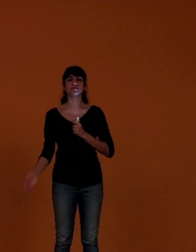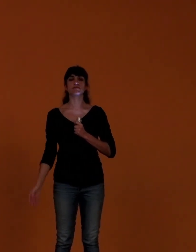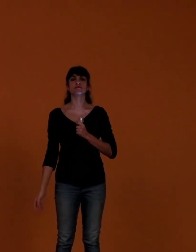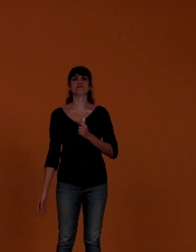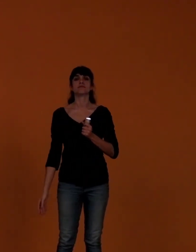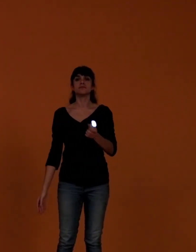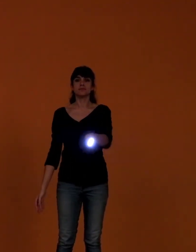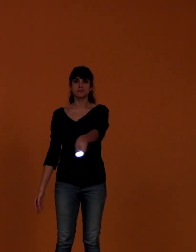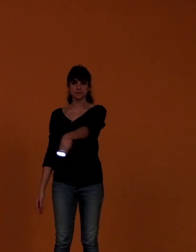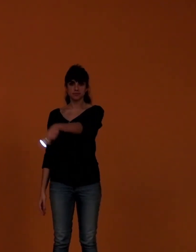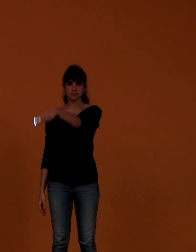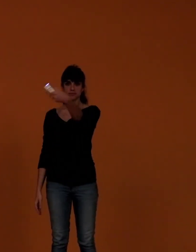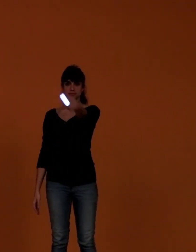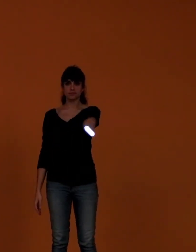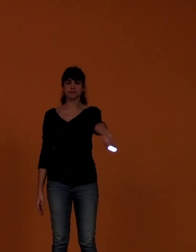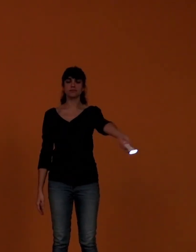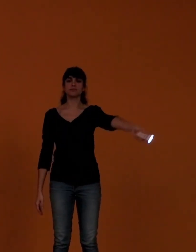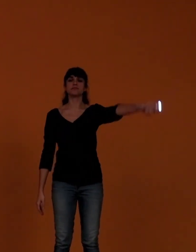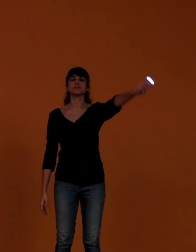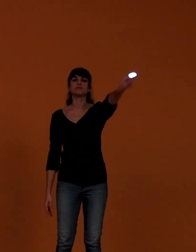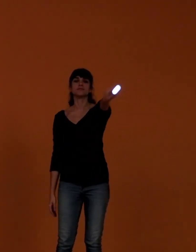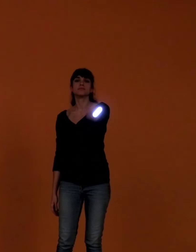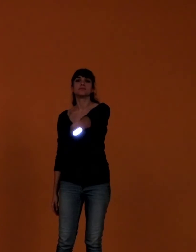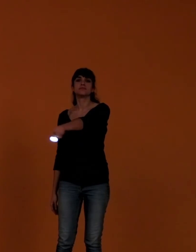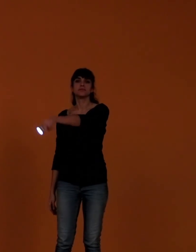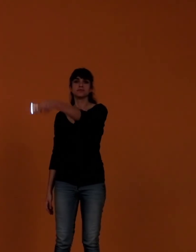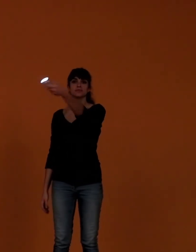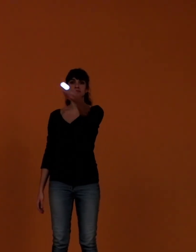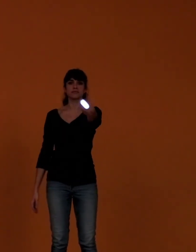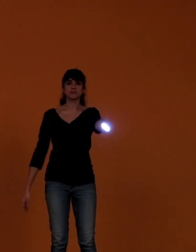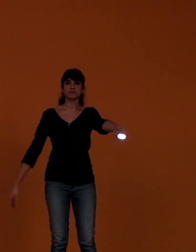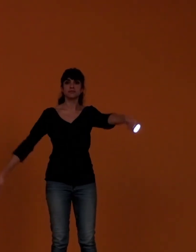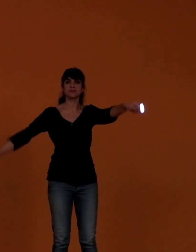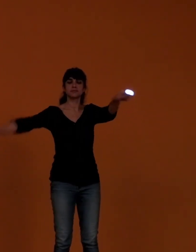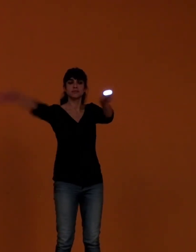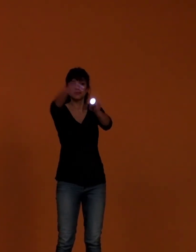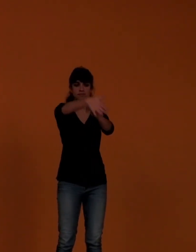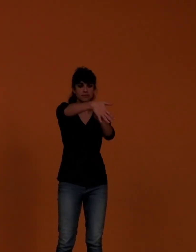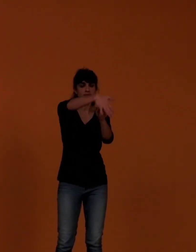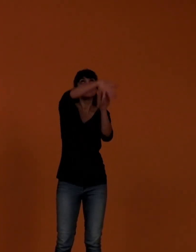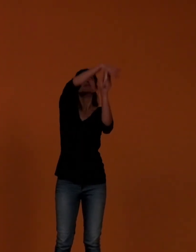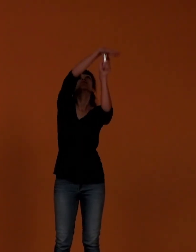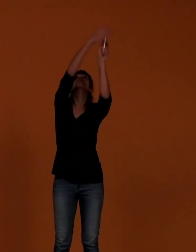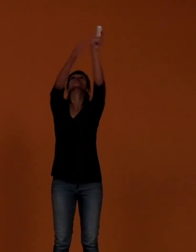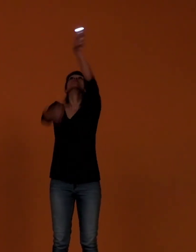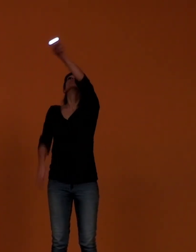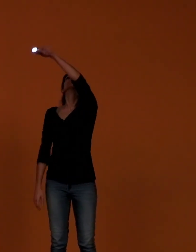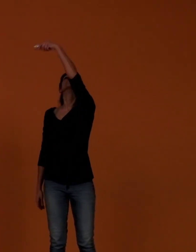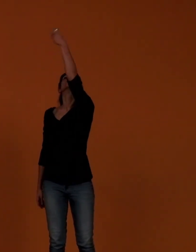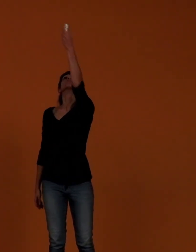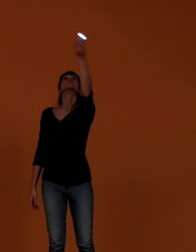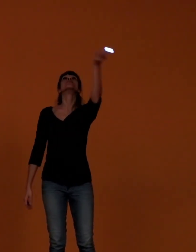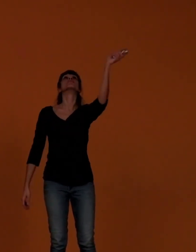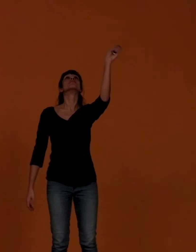Bona nit, que els